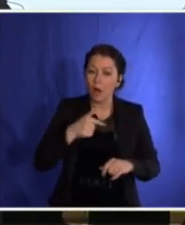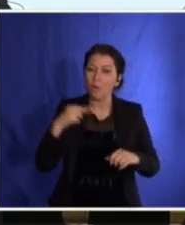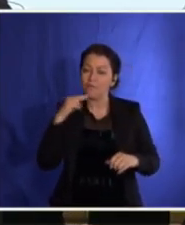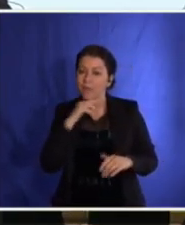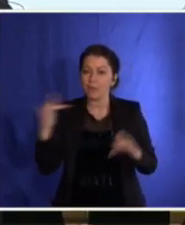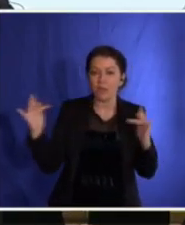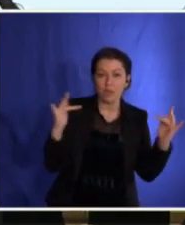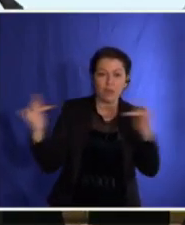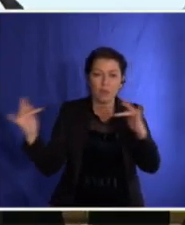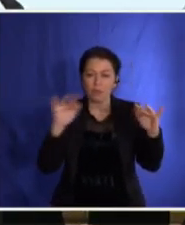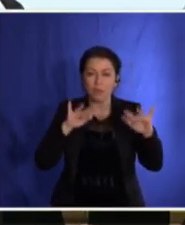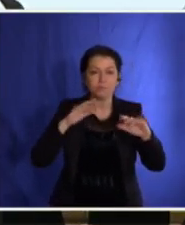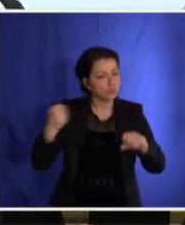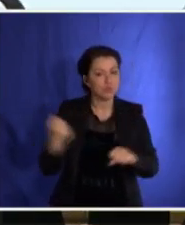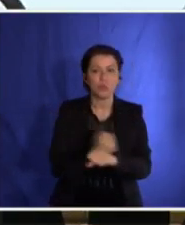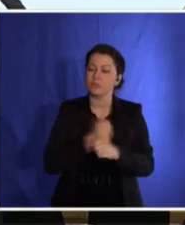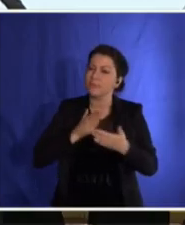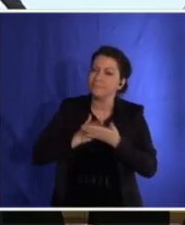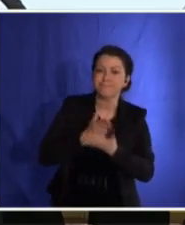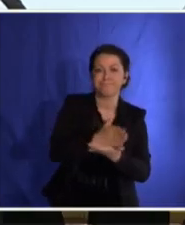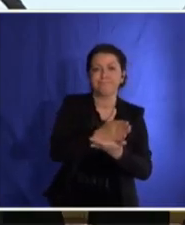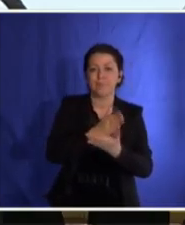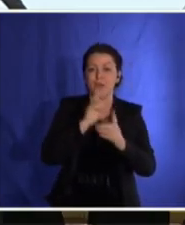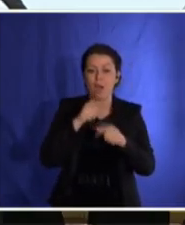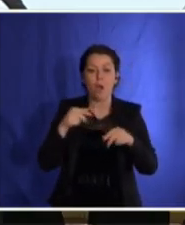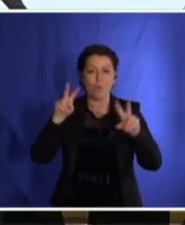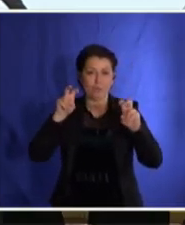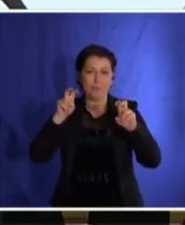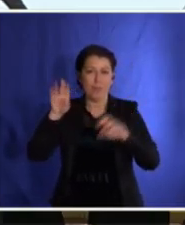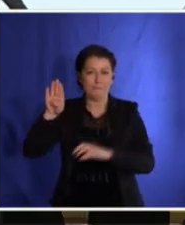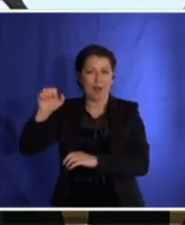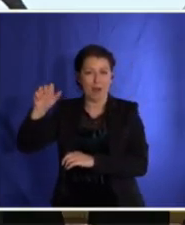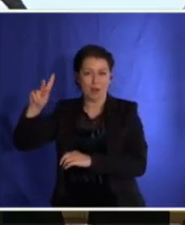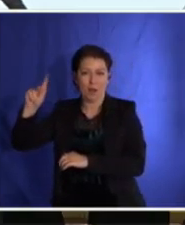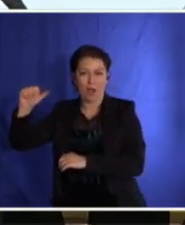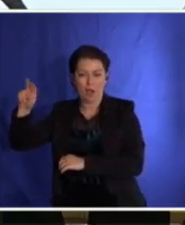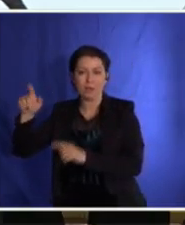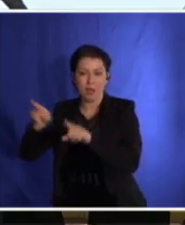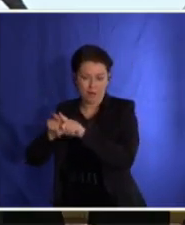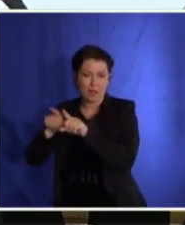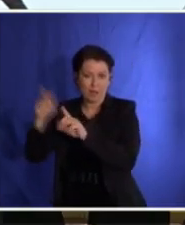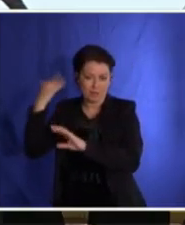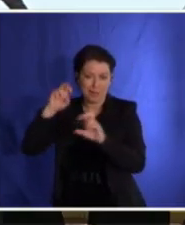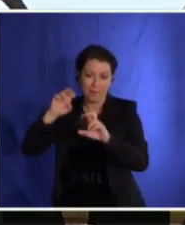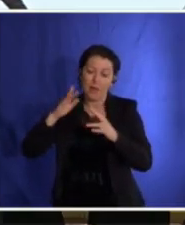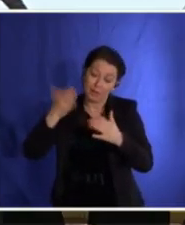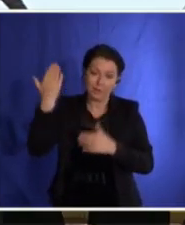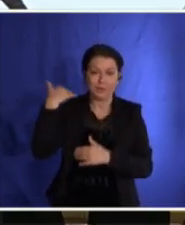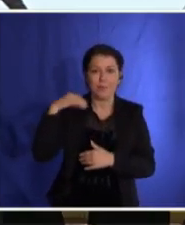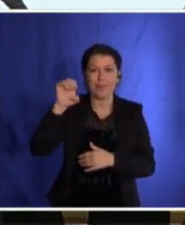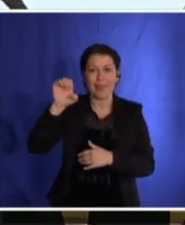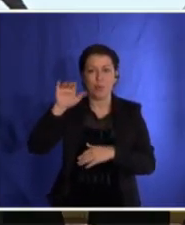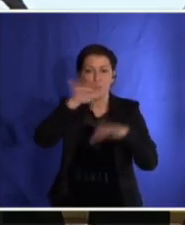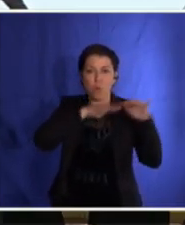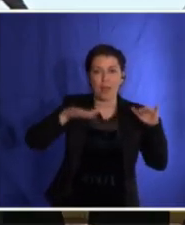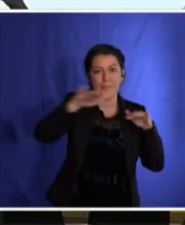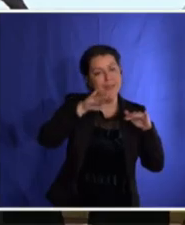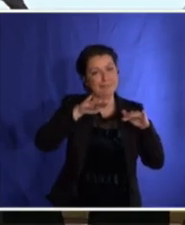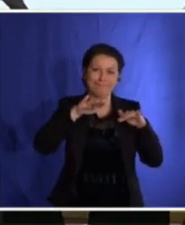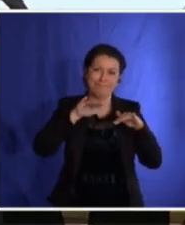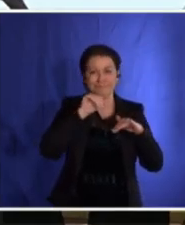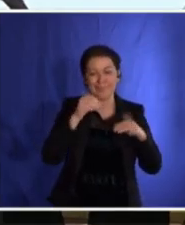ist. Und die Balkanfrage ist ja angesprochen worden. Es war nicht en vogue auf EU-Ebene, das so zu vertreten. Wir sind